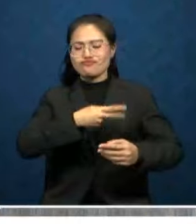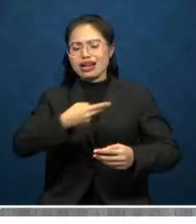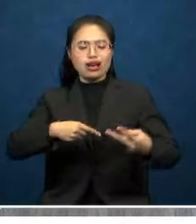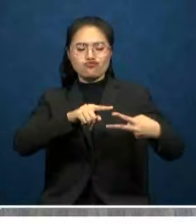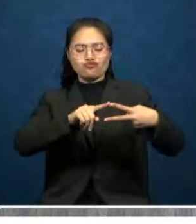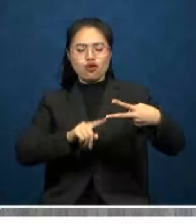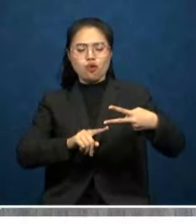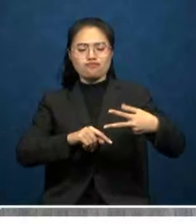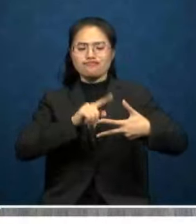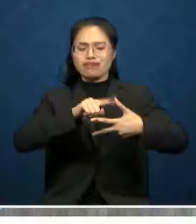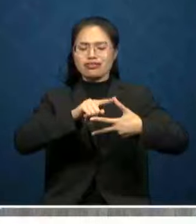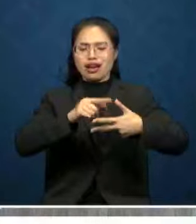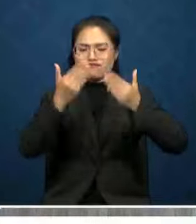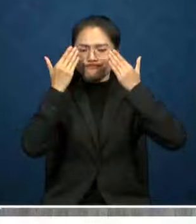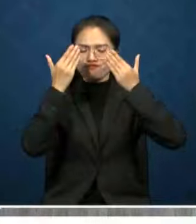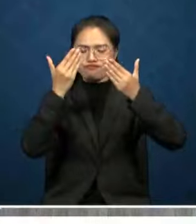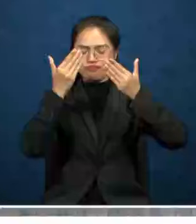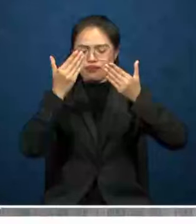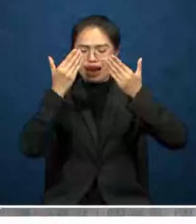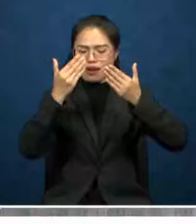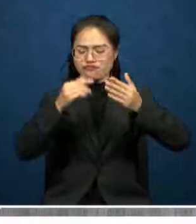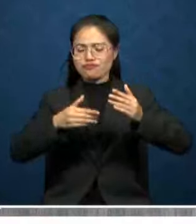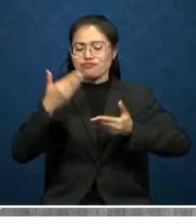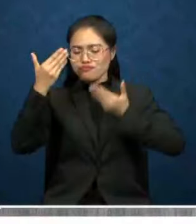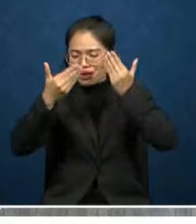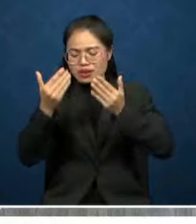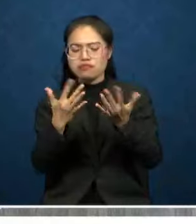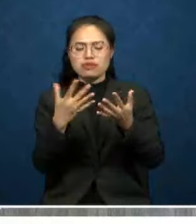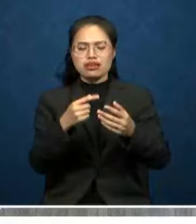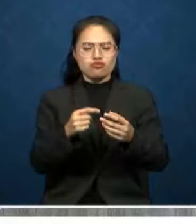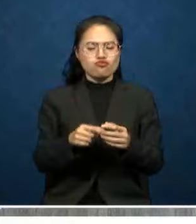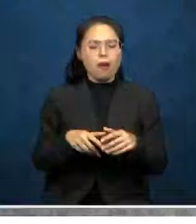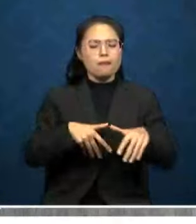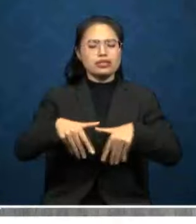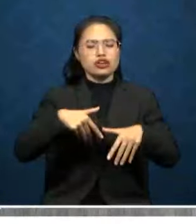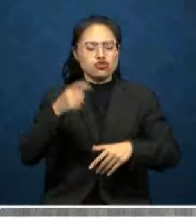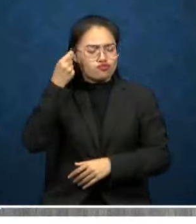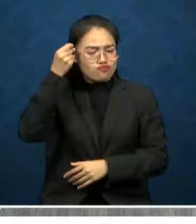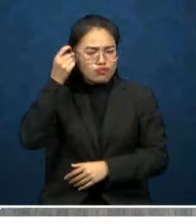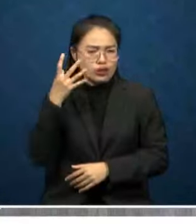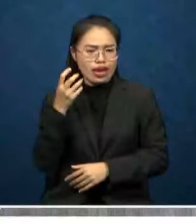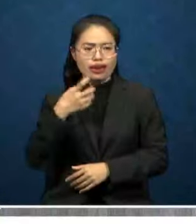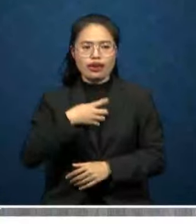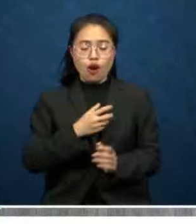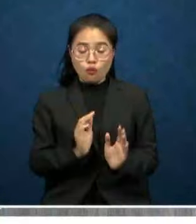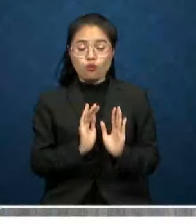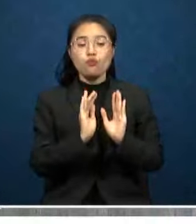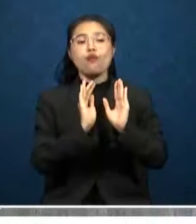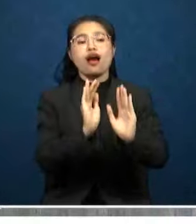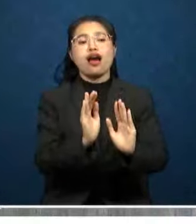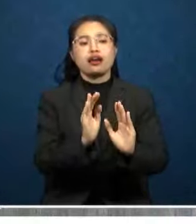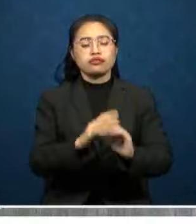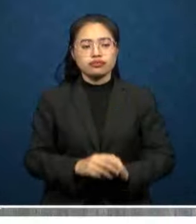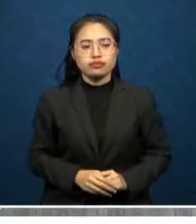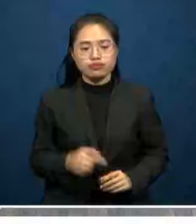มีภาษาบาฮามาเลจะไม่มีความเข้าใจใดๆทั้งสิ้นผมขออนุญาตนะครับไม่ใช่